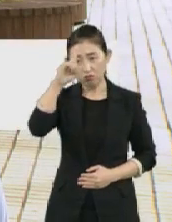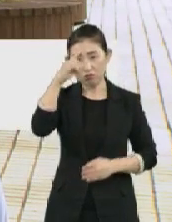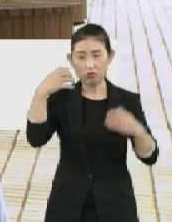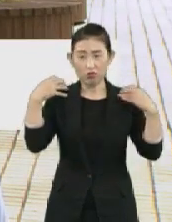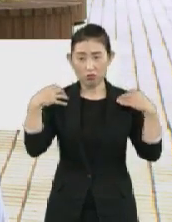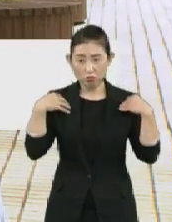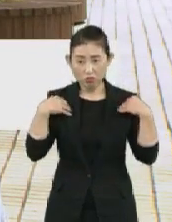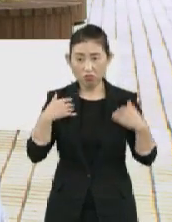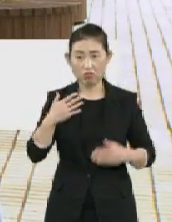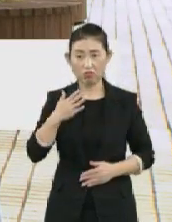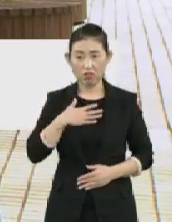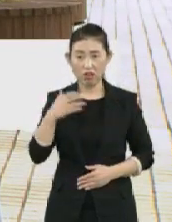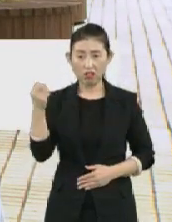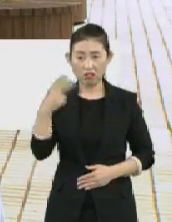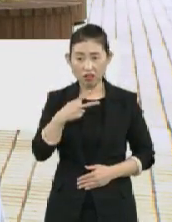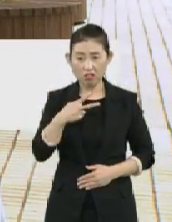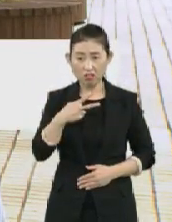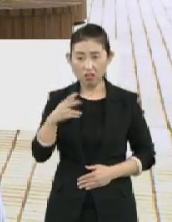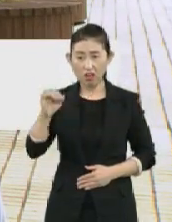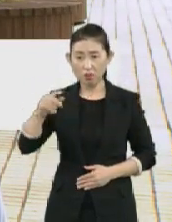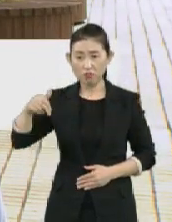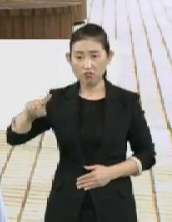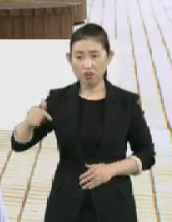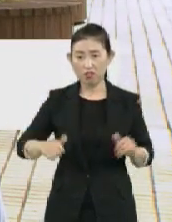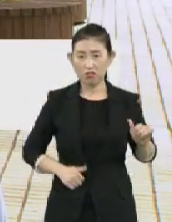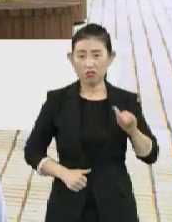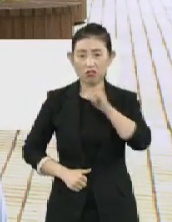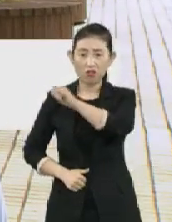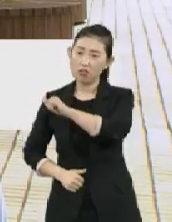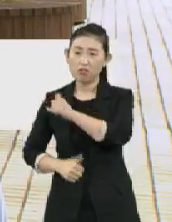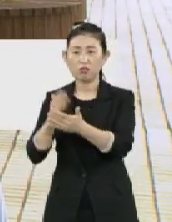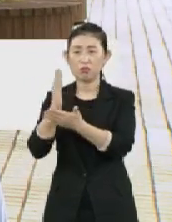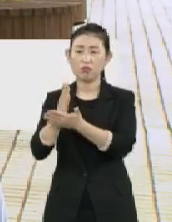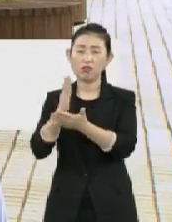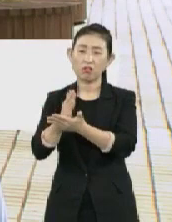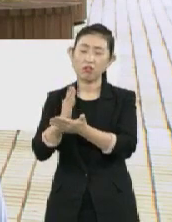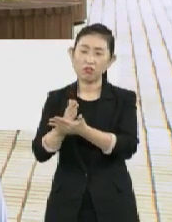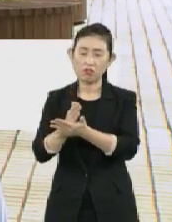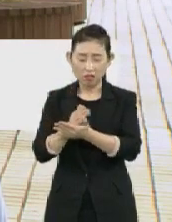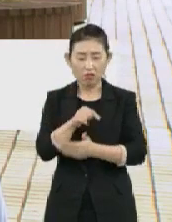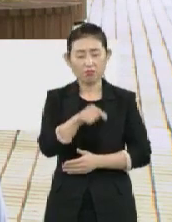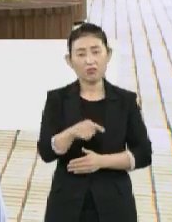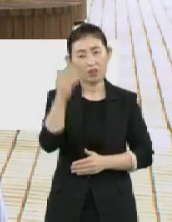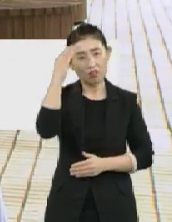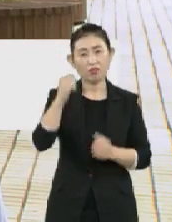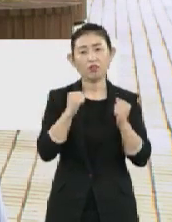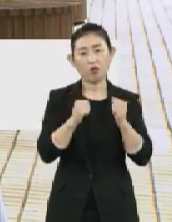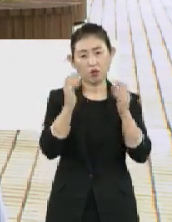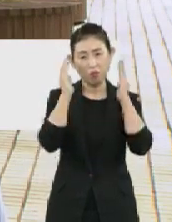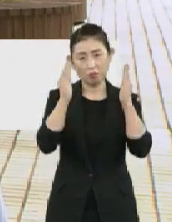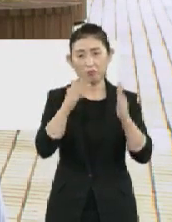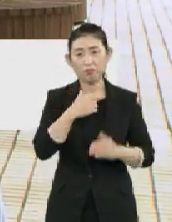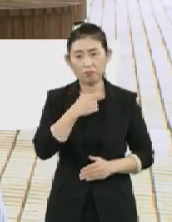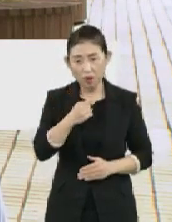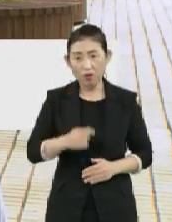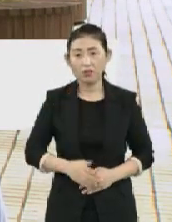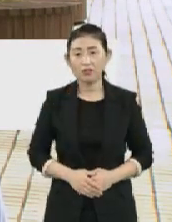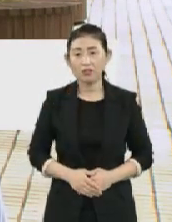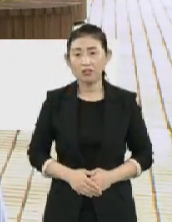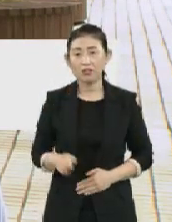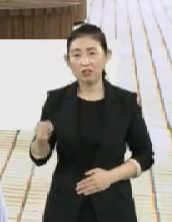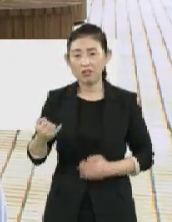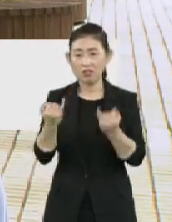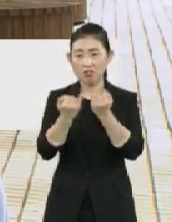Korean government don't send us to our country because it's extremely dangerous there. They have no